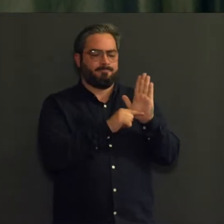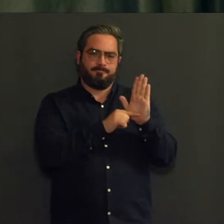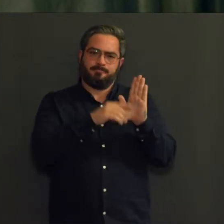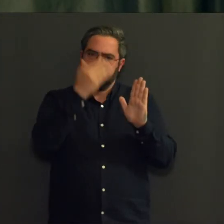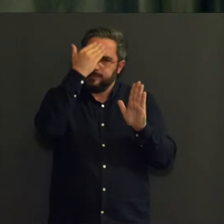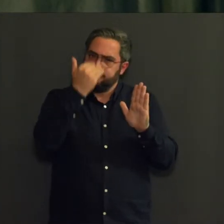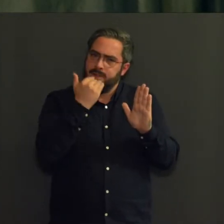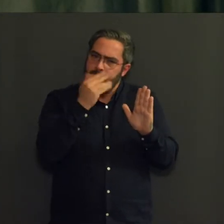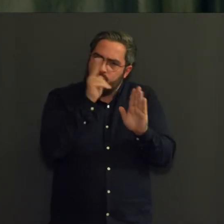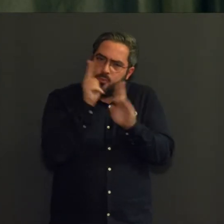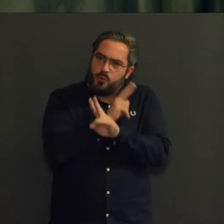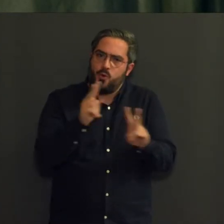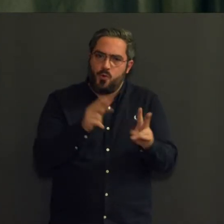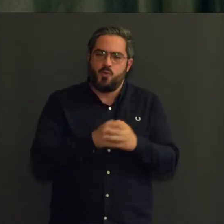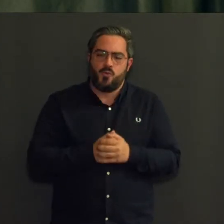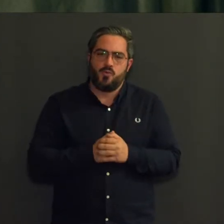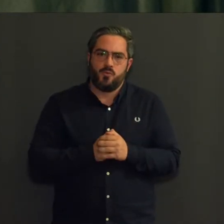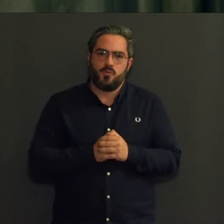connaissez.